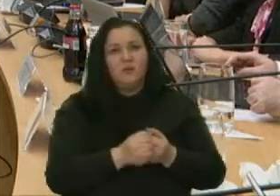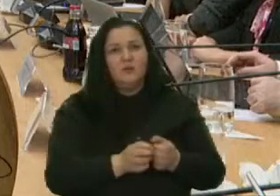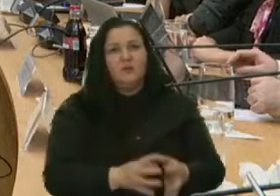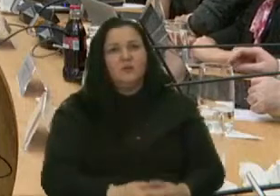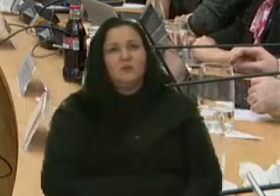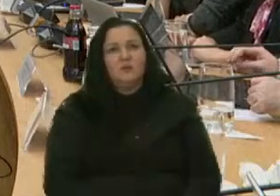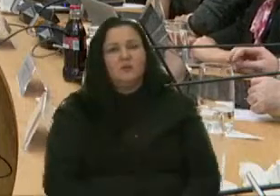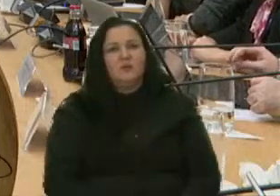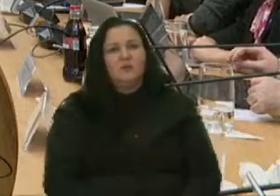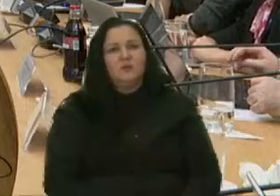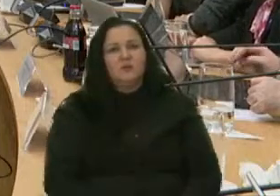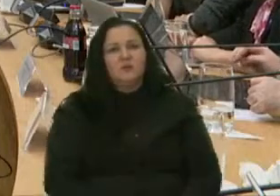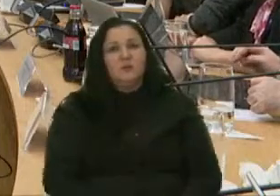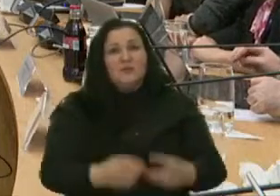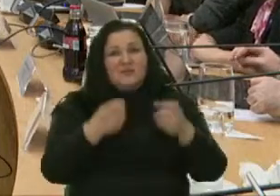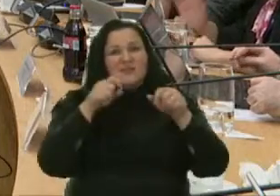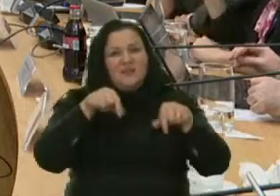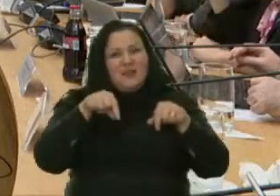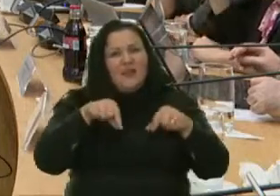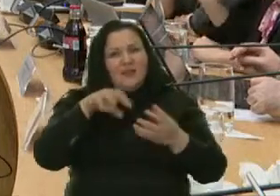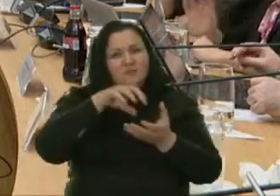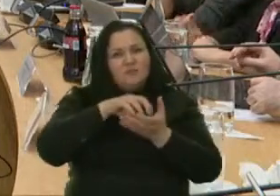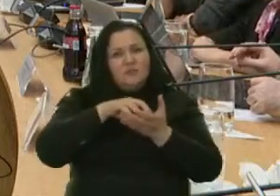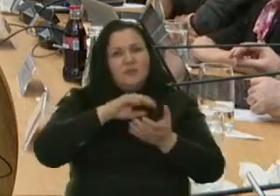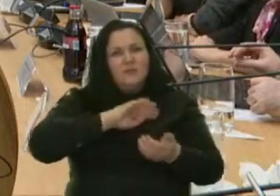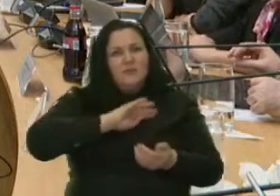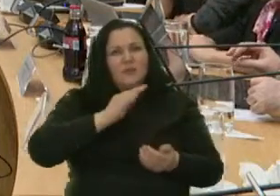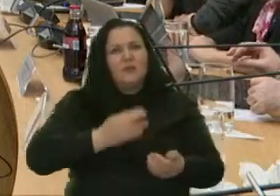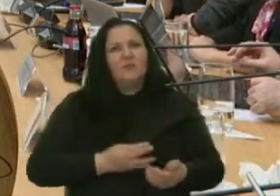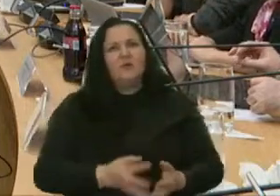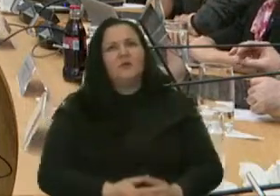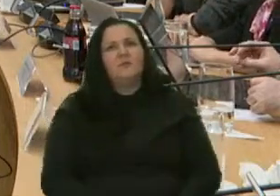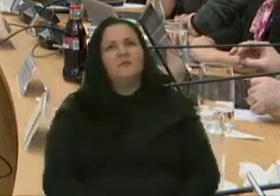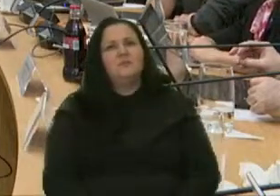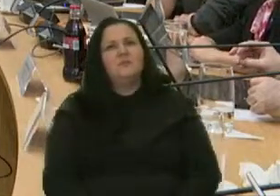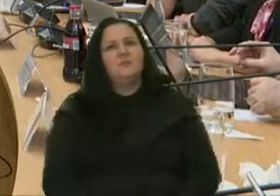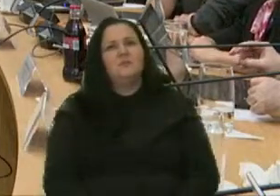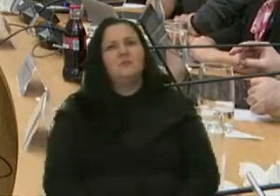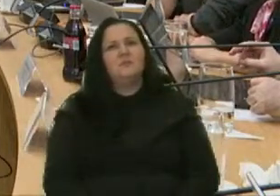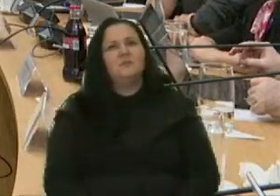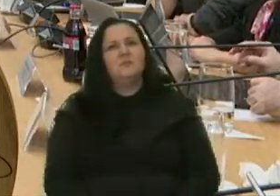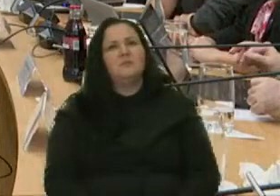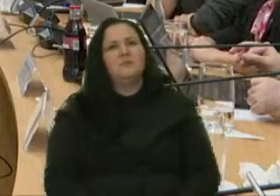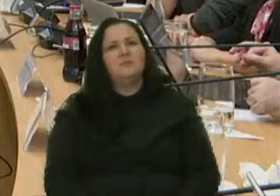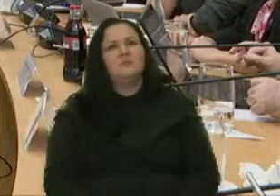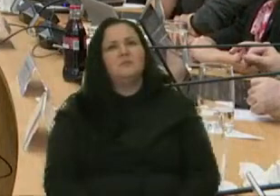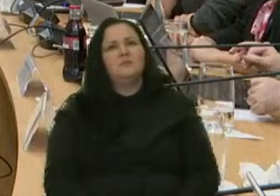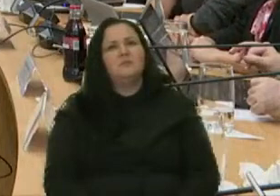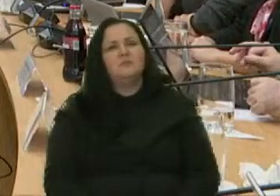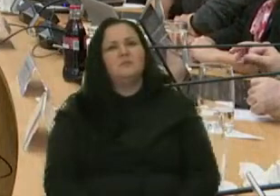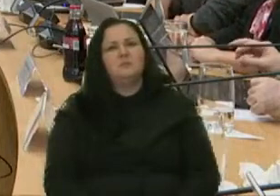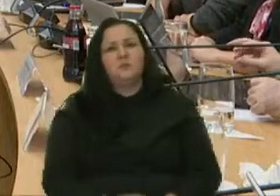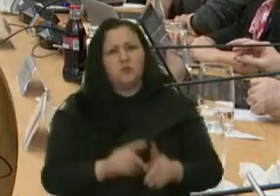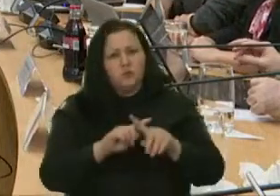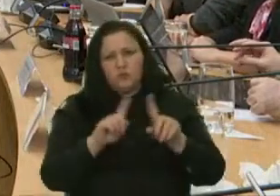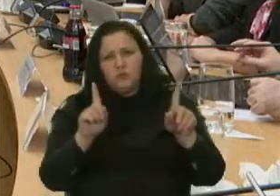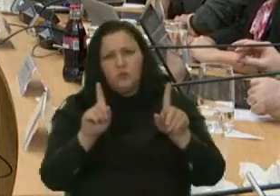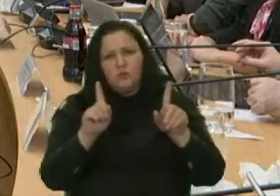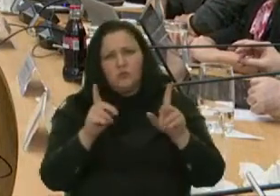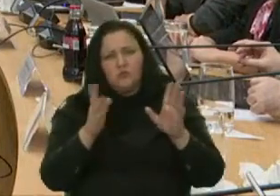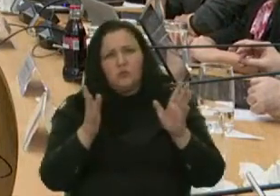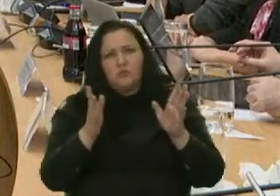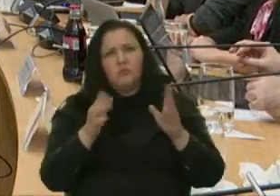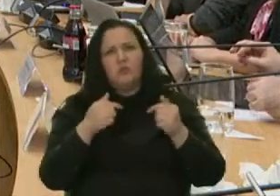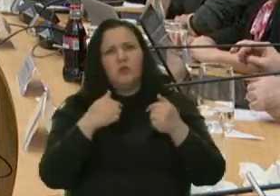vedem de aici din primărie altă întrebare vă rog este întrebare la care nu nu nu Dar de